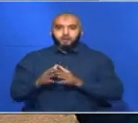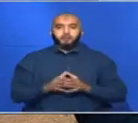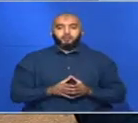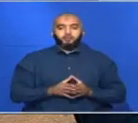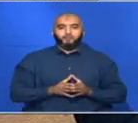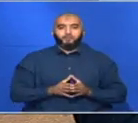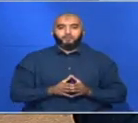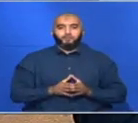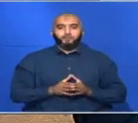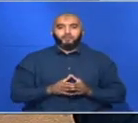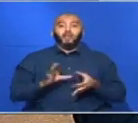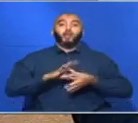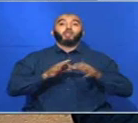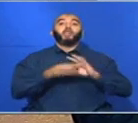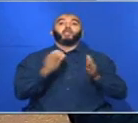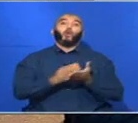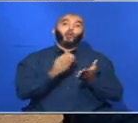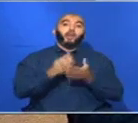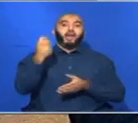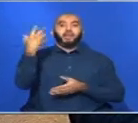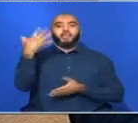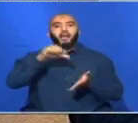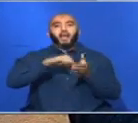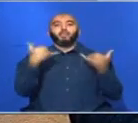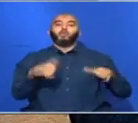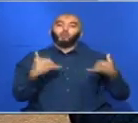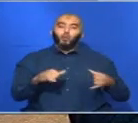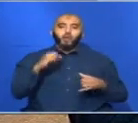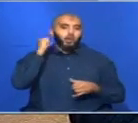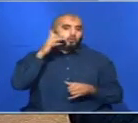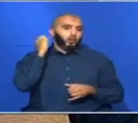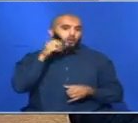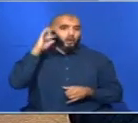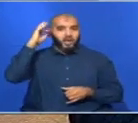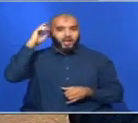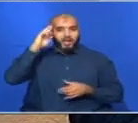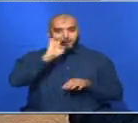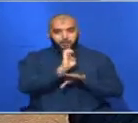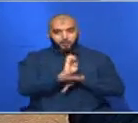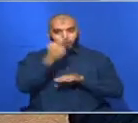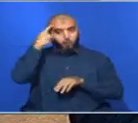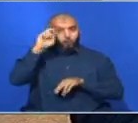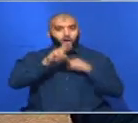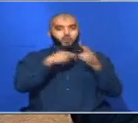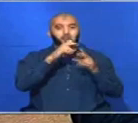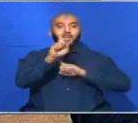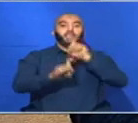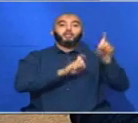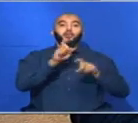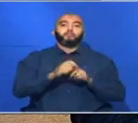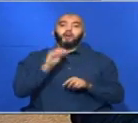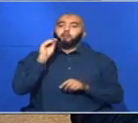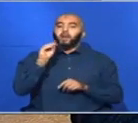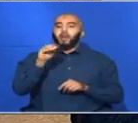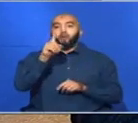هلا سالوا عبر خامسه القران الكريم من الجزائر برنامجكم اليومي يجيبوا عن اسئلهكم الدينيه وانشغالاتكم الفقهيه بارك الله